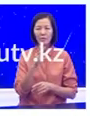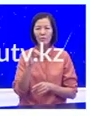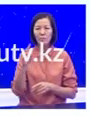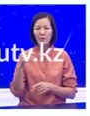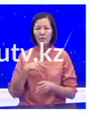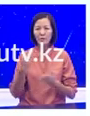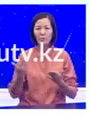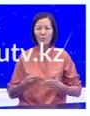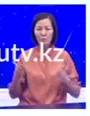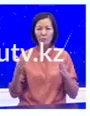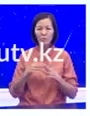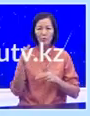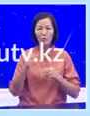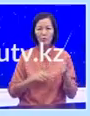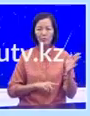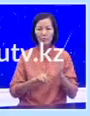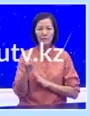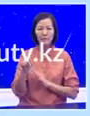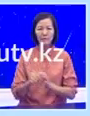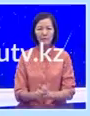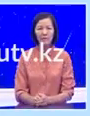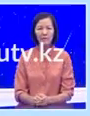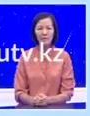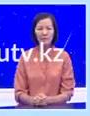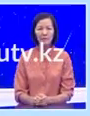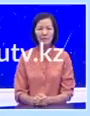үйлі құрылысы басталды.